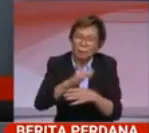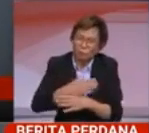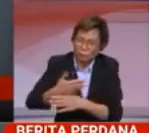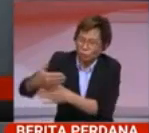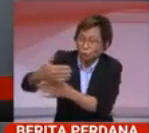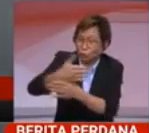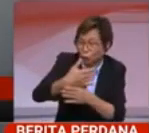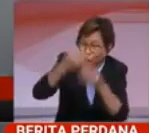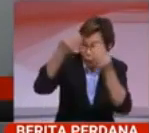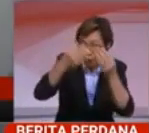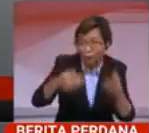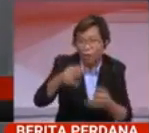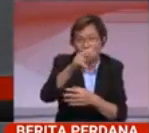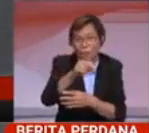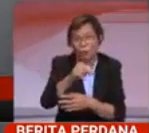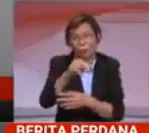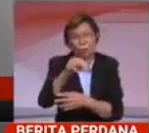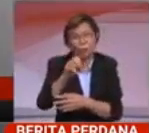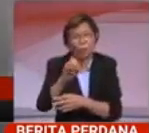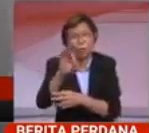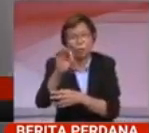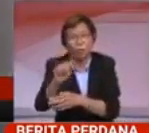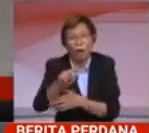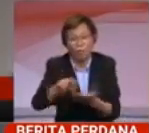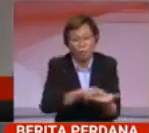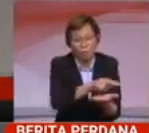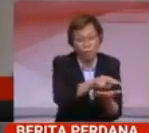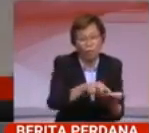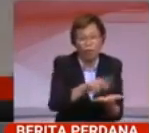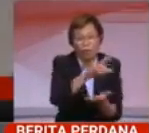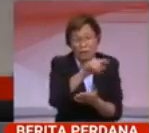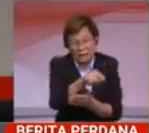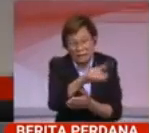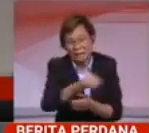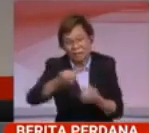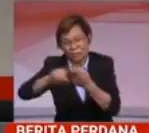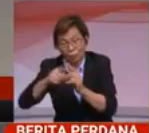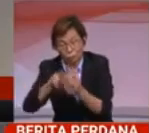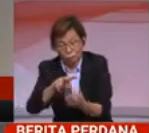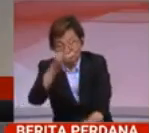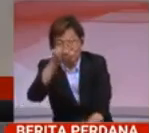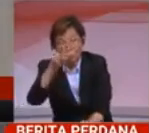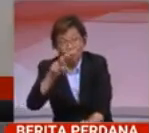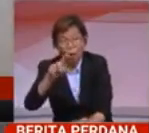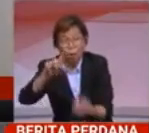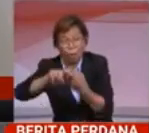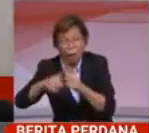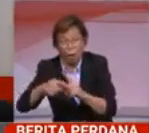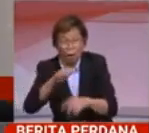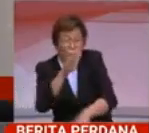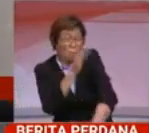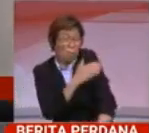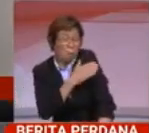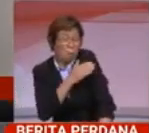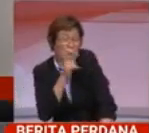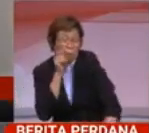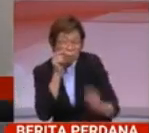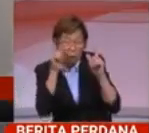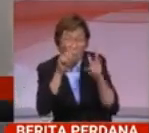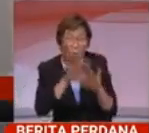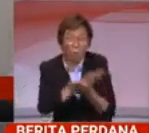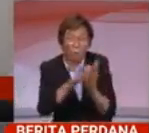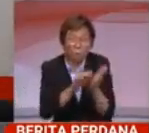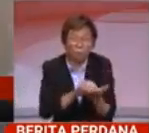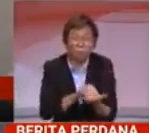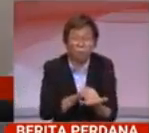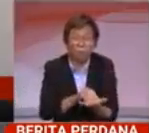pengguna Twitter Naufal Aziz, video dia dan rakan mengejutkan seorang lagi rakannya untuk solat subuh menjadi tulang. Mereka ada